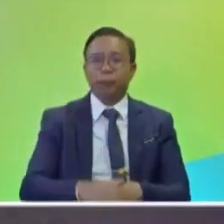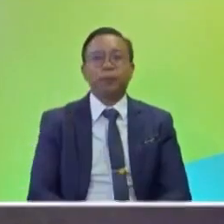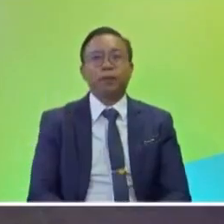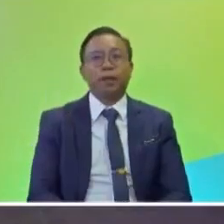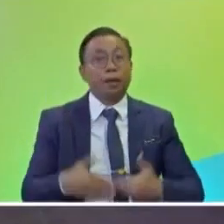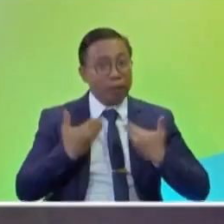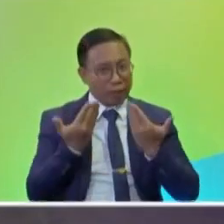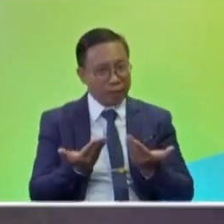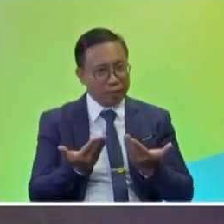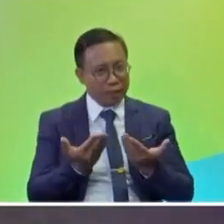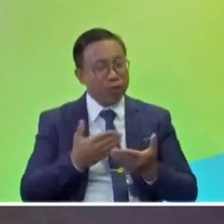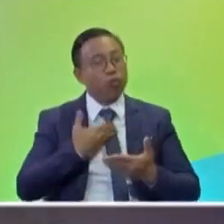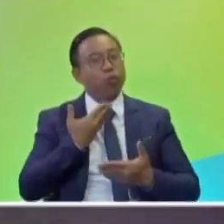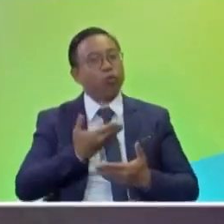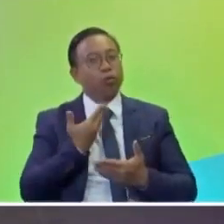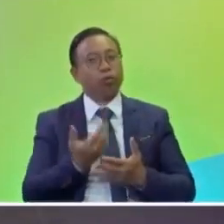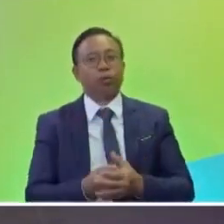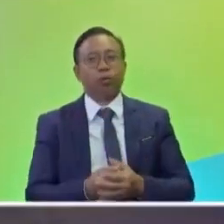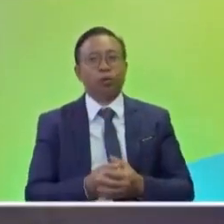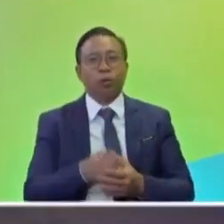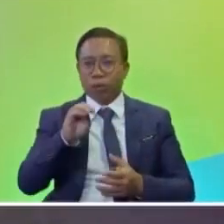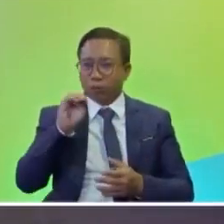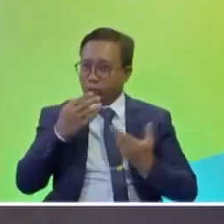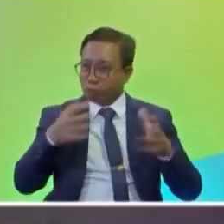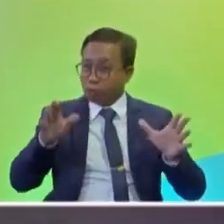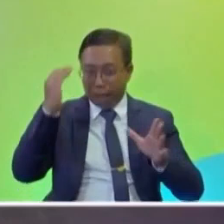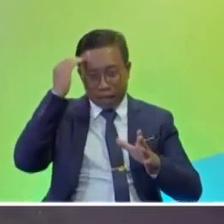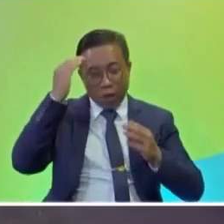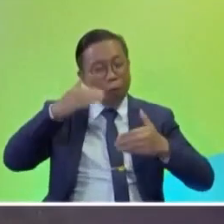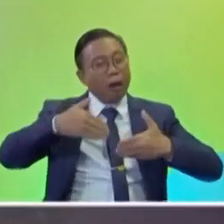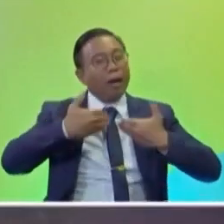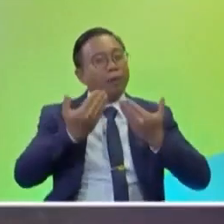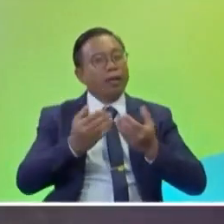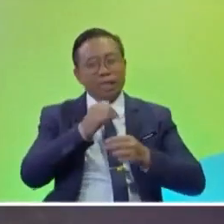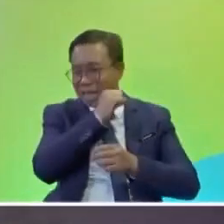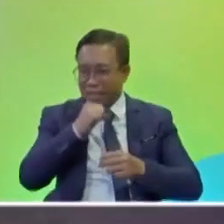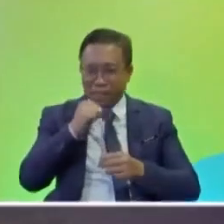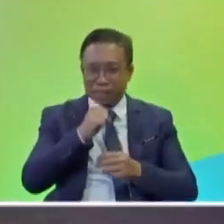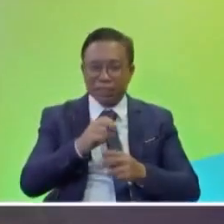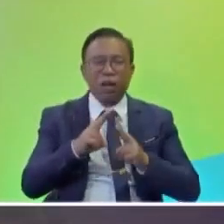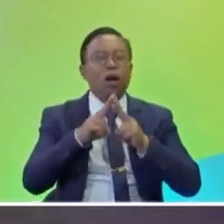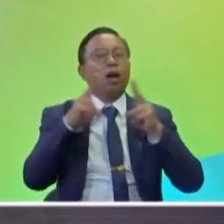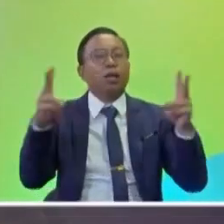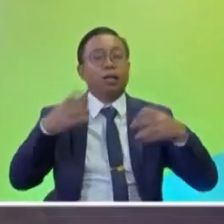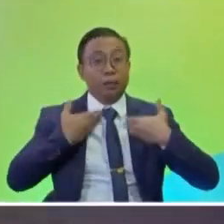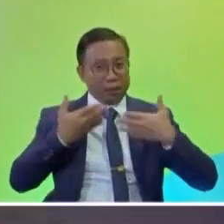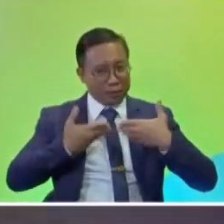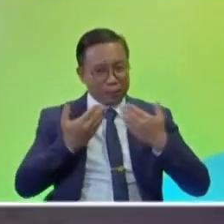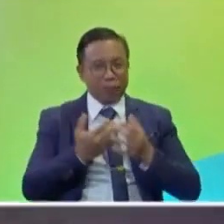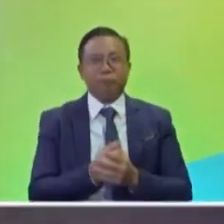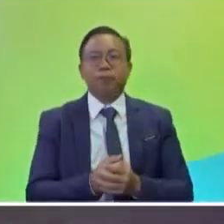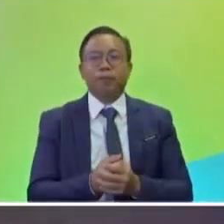Macam mana? Seronok? Murid-murid dah tahu kan macam mana nyanyi lagu ni. Sangat-sangat seronok dan menggembirakan, cikgu.